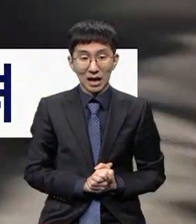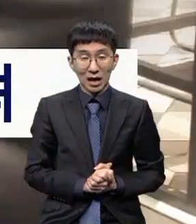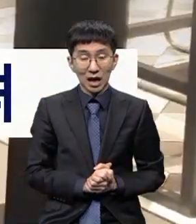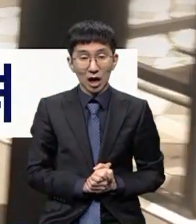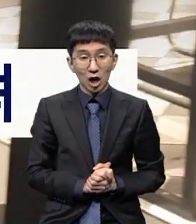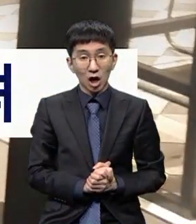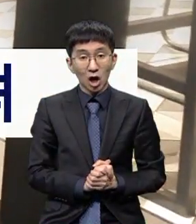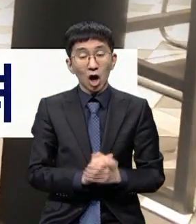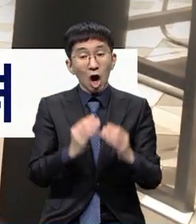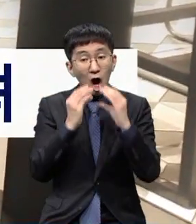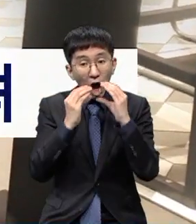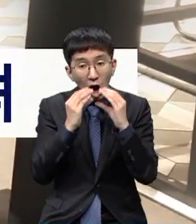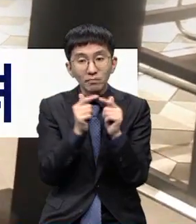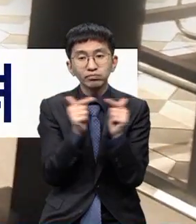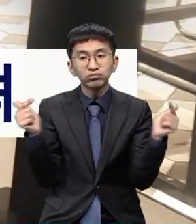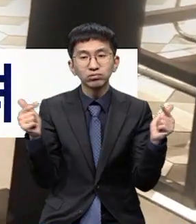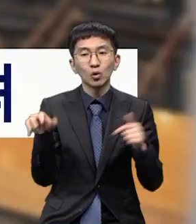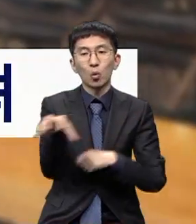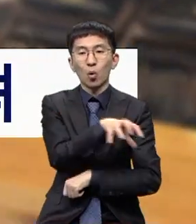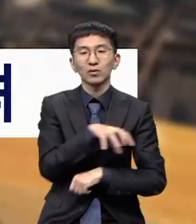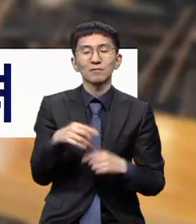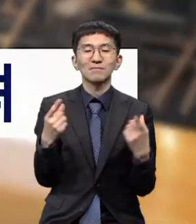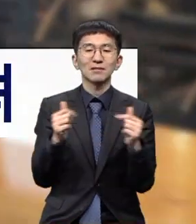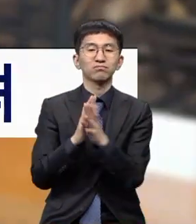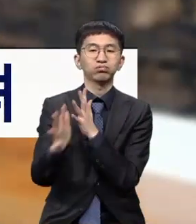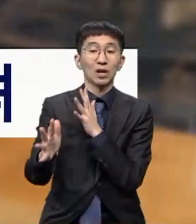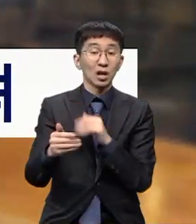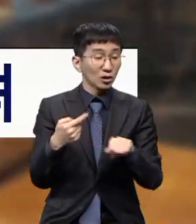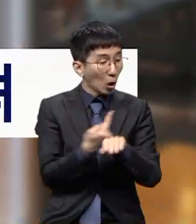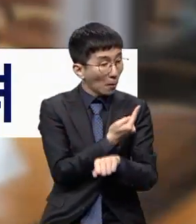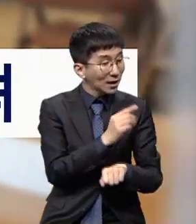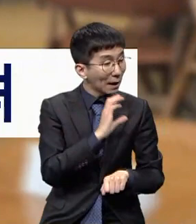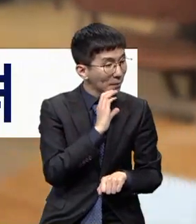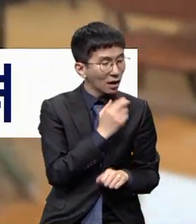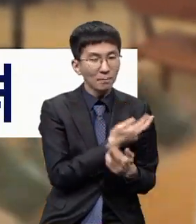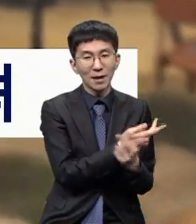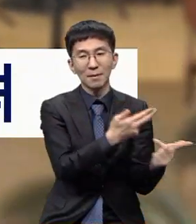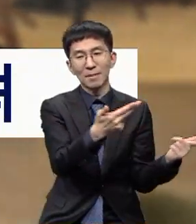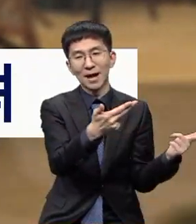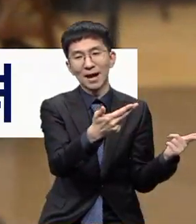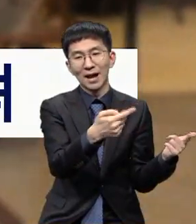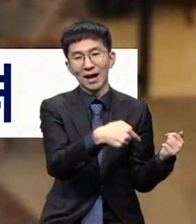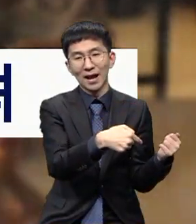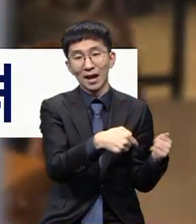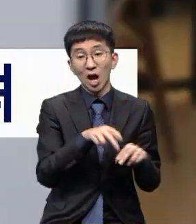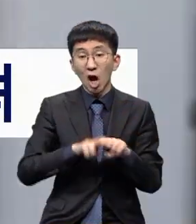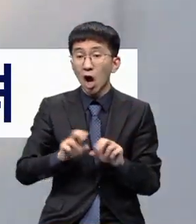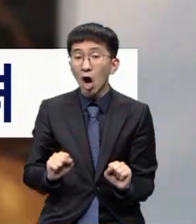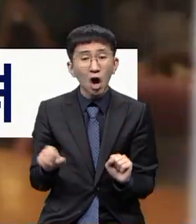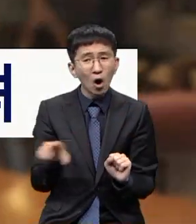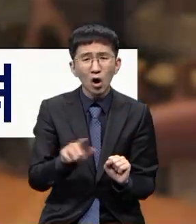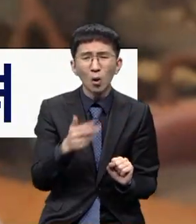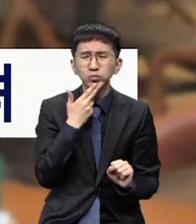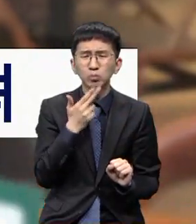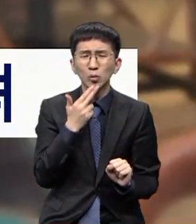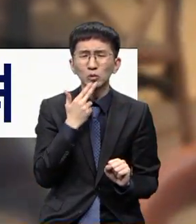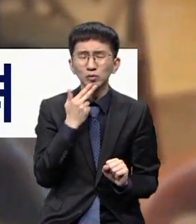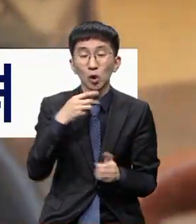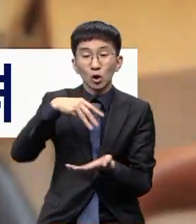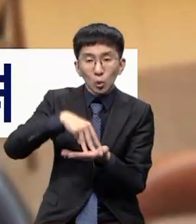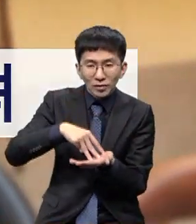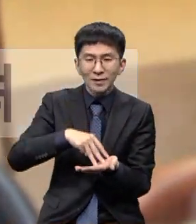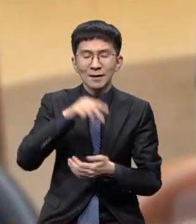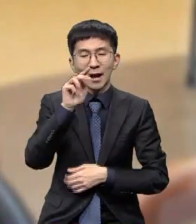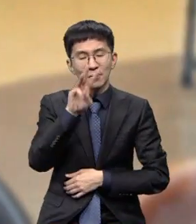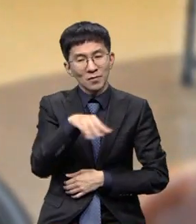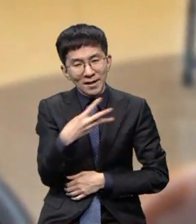패스트푸드점에도 줄이 늘어섰습니다. 바로 옆 카페는 텅 비었지만 거리 두기 강화 이후 머물 곳이 없다 보니 패스트푸드점엔 사람들이